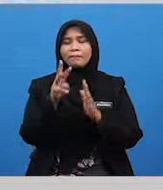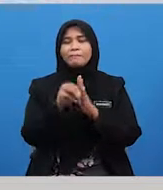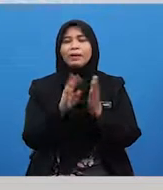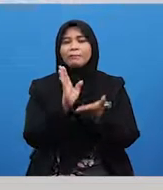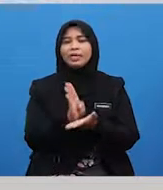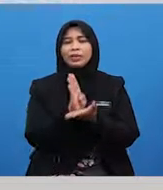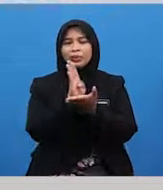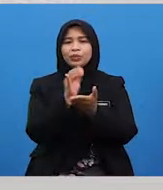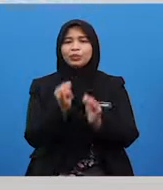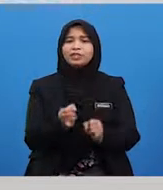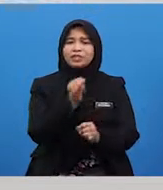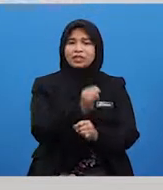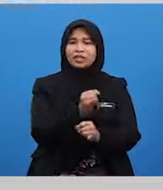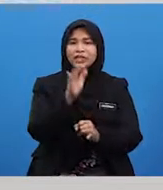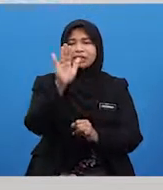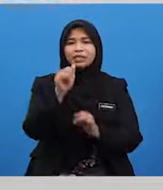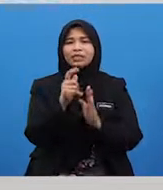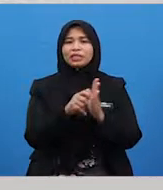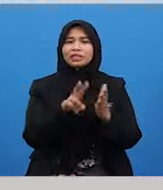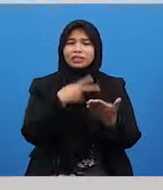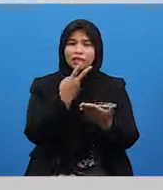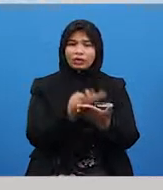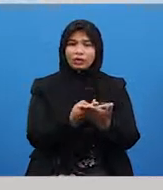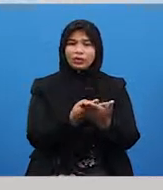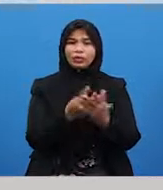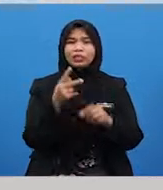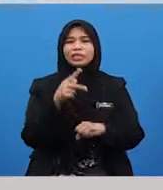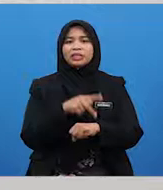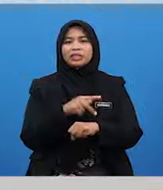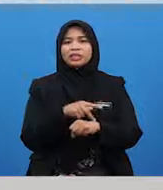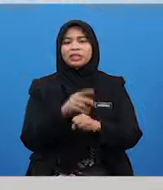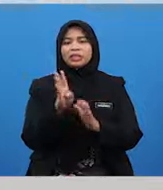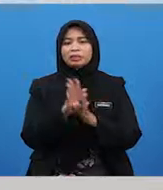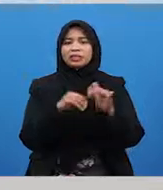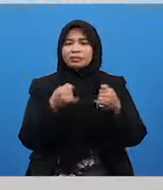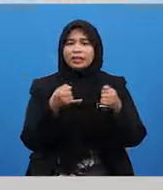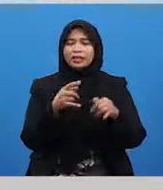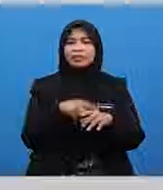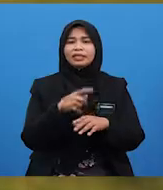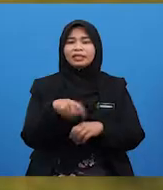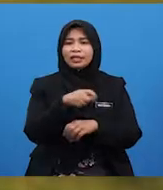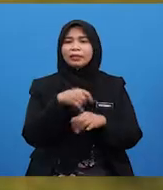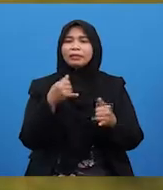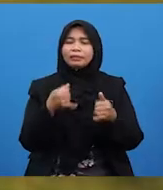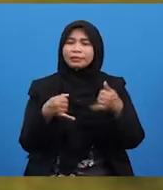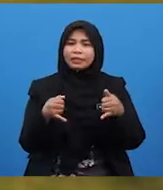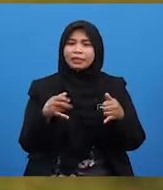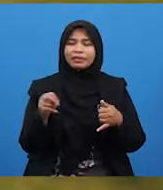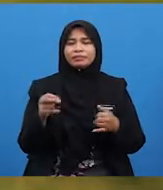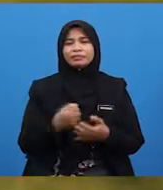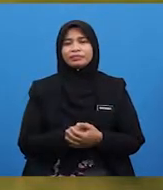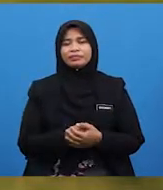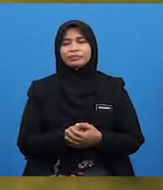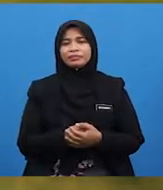ialah membantu jiran yang terjatuh ketika bermain di taman permainan. Betul ke jawapan